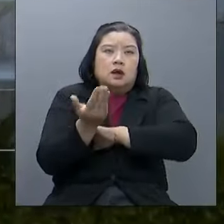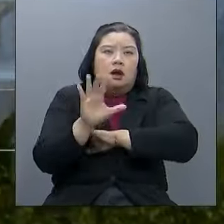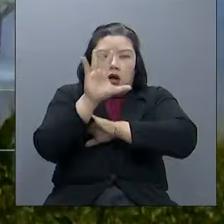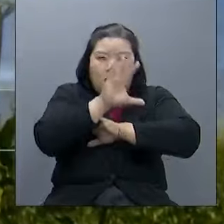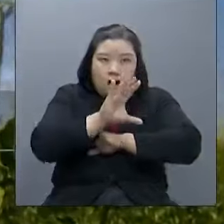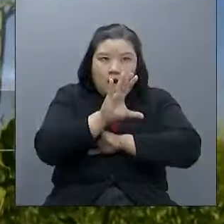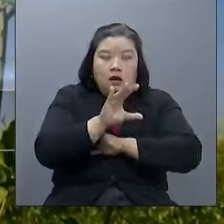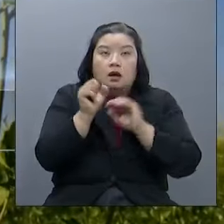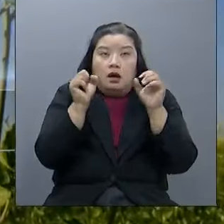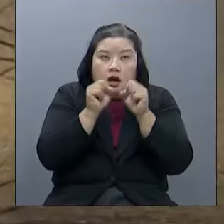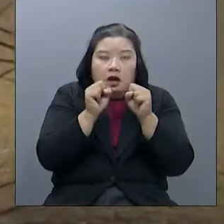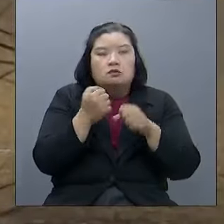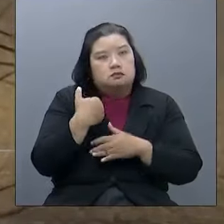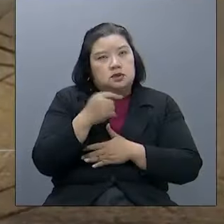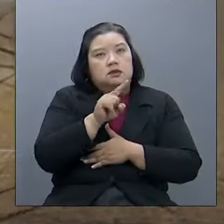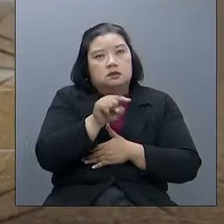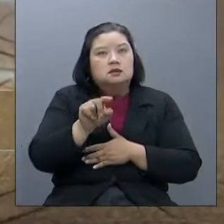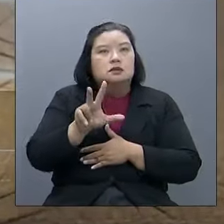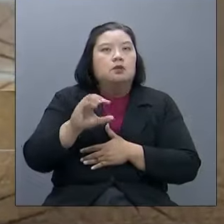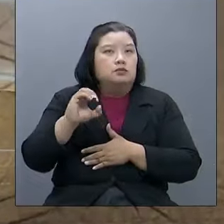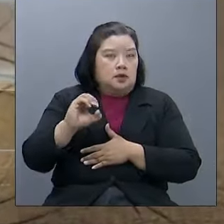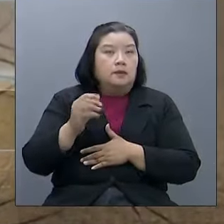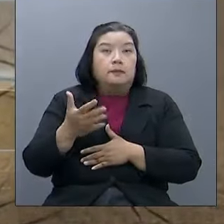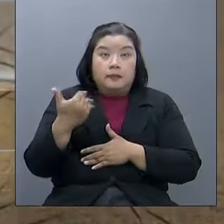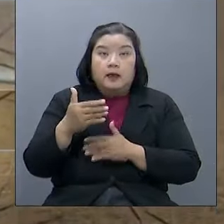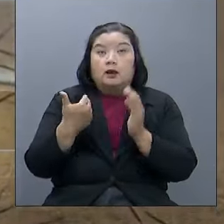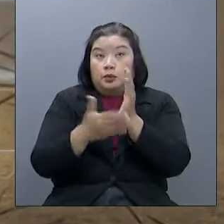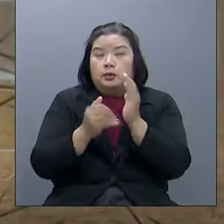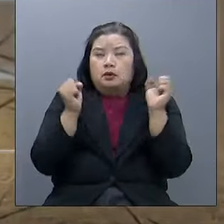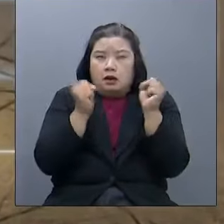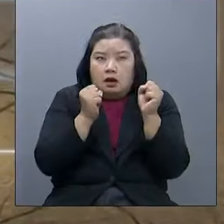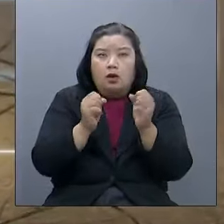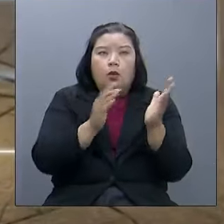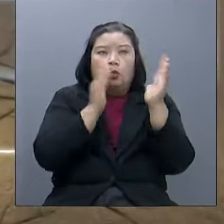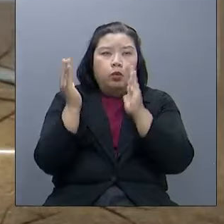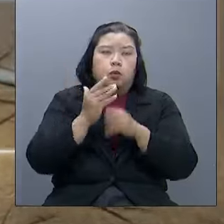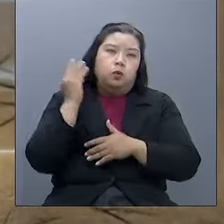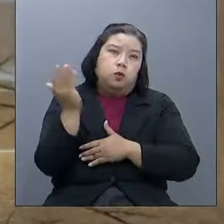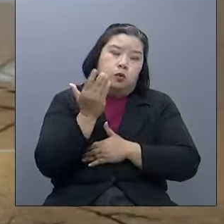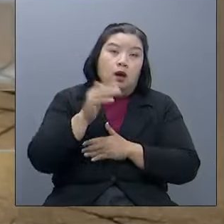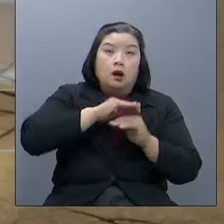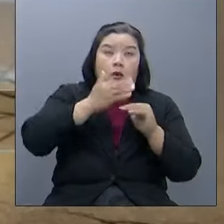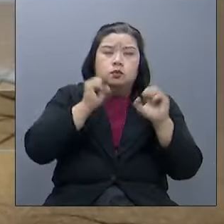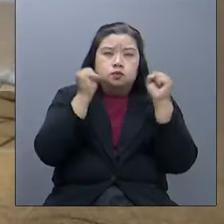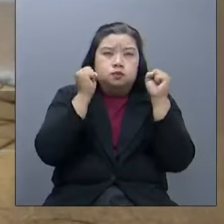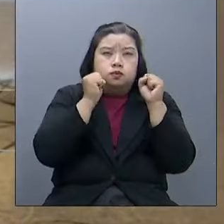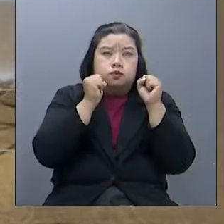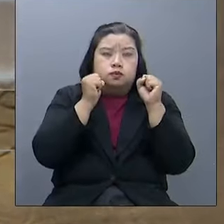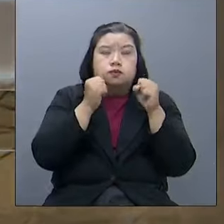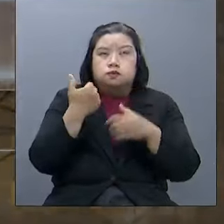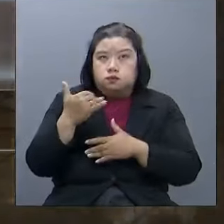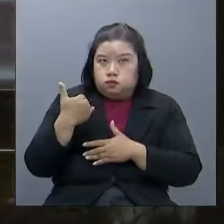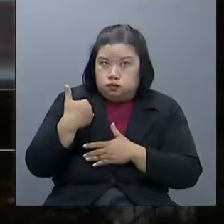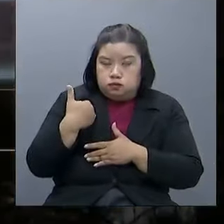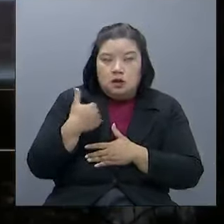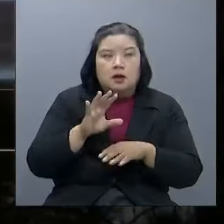ภูมิจะสูงขึ้น 1-3 องศาภาคตะวันออกเฉียงเหนืออากาศเย็นถึงหนาวกับมีลมแรงบริเวณยอดภูอากาศหนาวถึงหนาวจัดอุณหภูมิต่